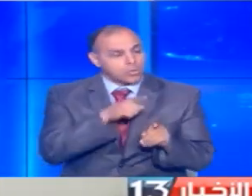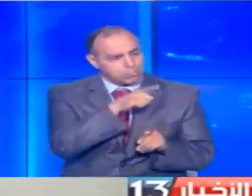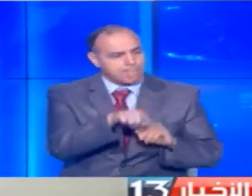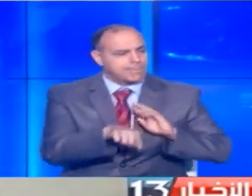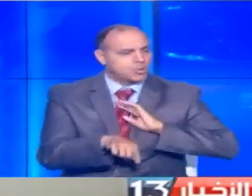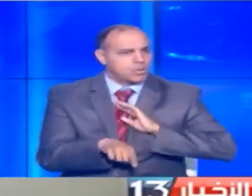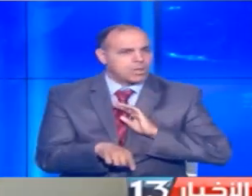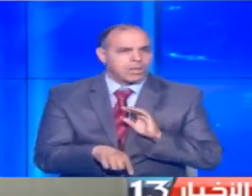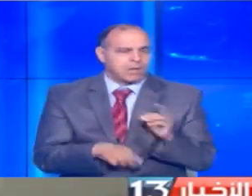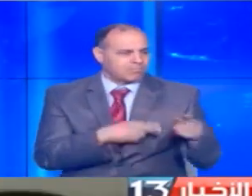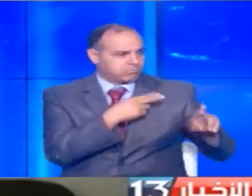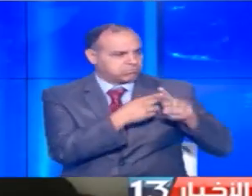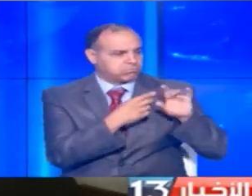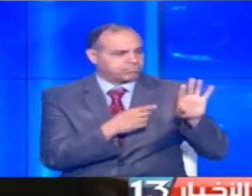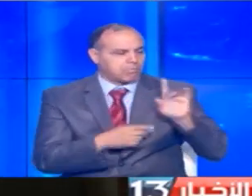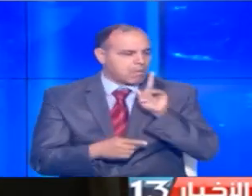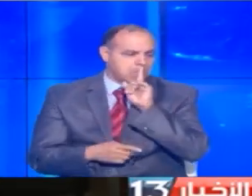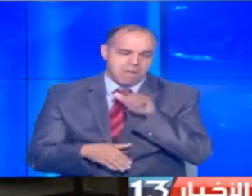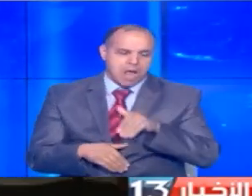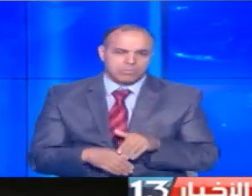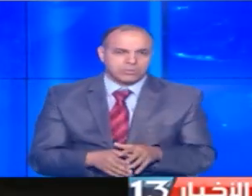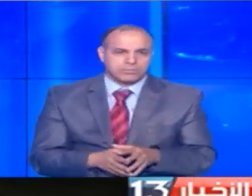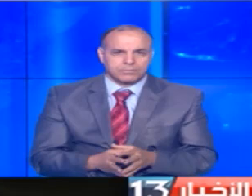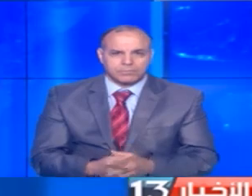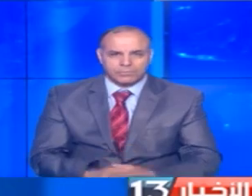الذي رفض الإدلاء بأي تصريح في الغرض.